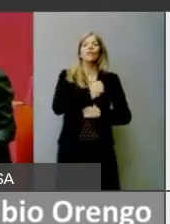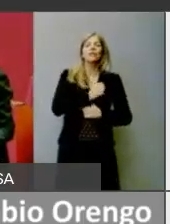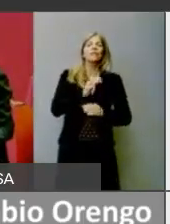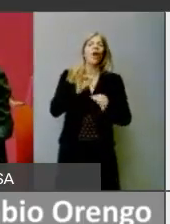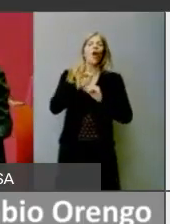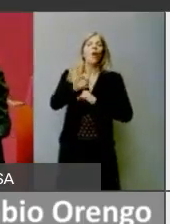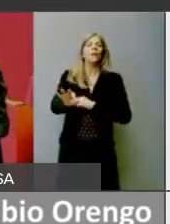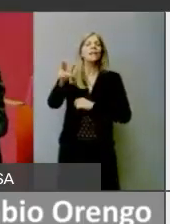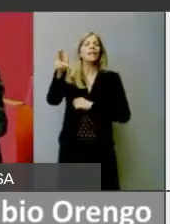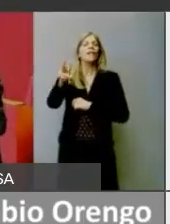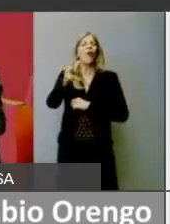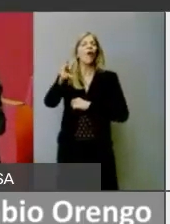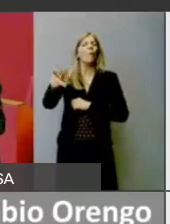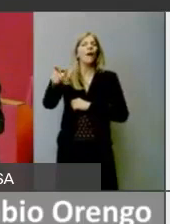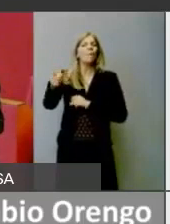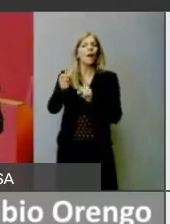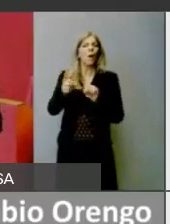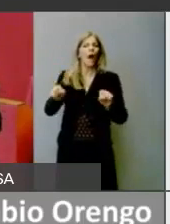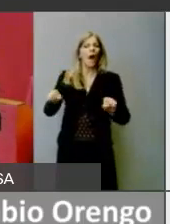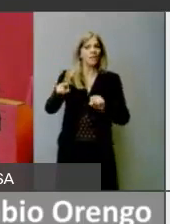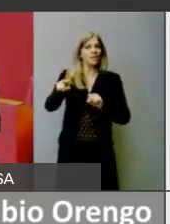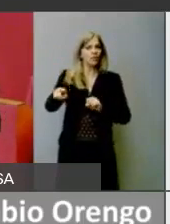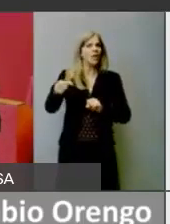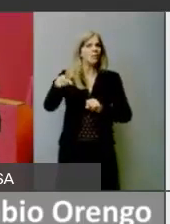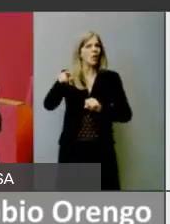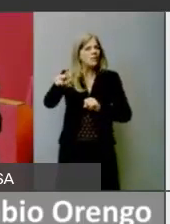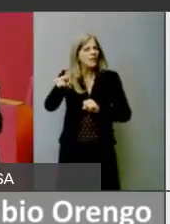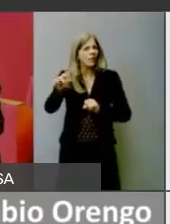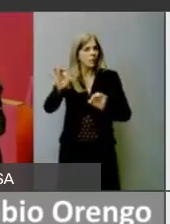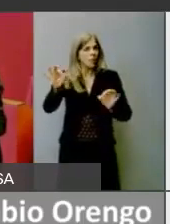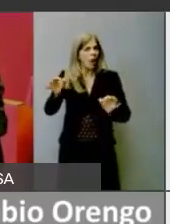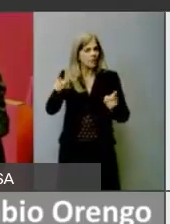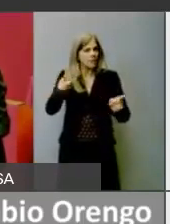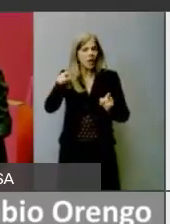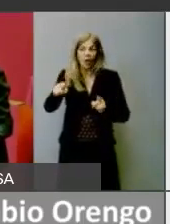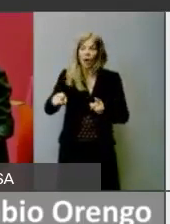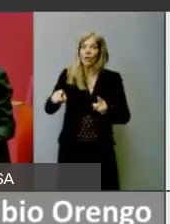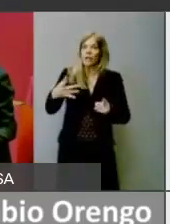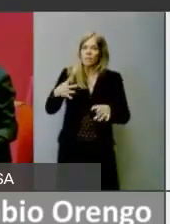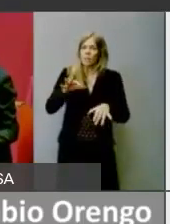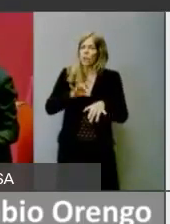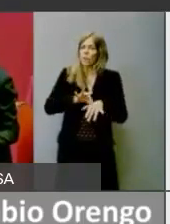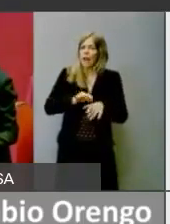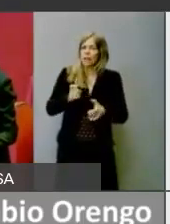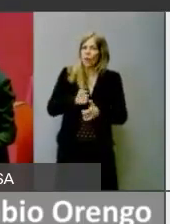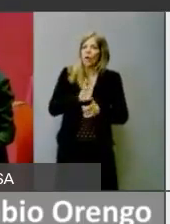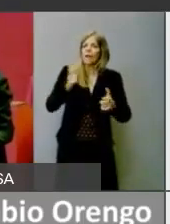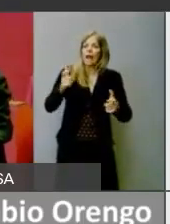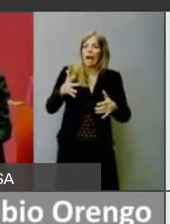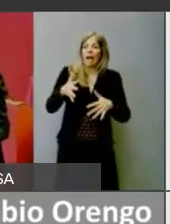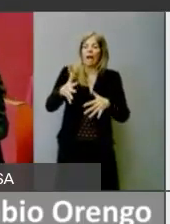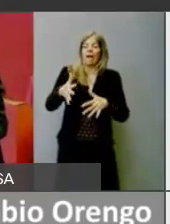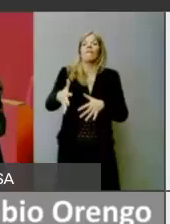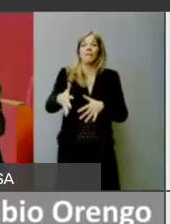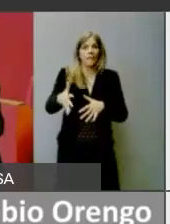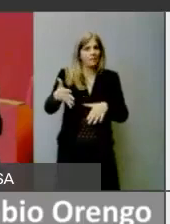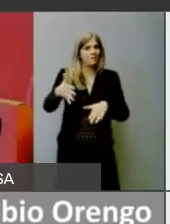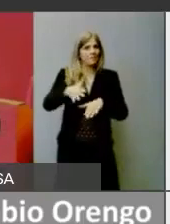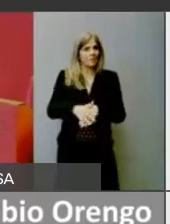del 1963, era gravemente ammalato e sarebbe poi mancato di lì a poco, il 3 giugno del